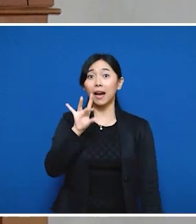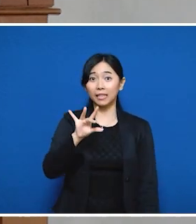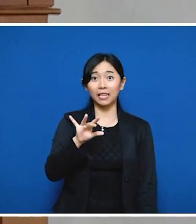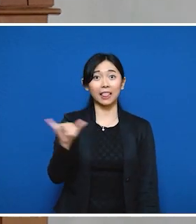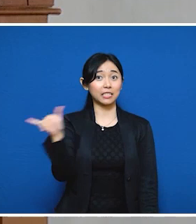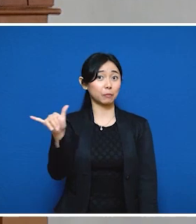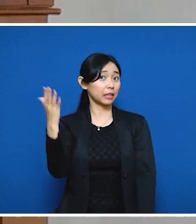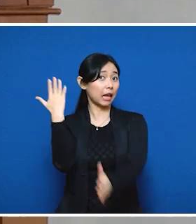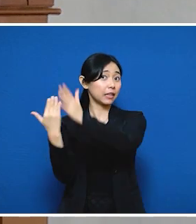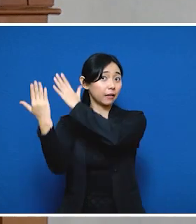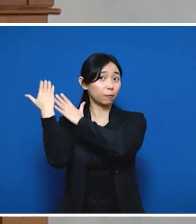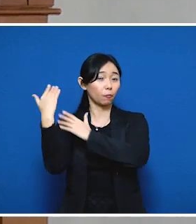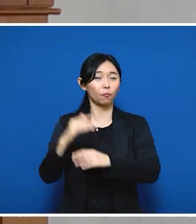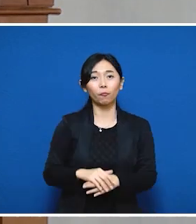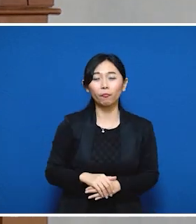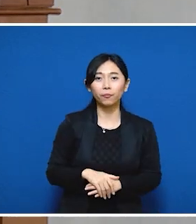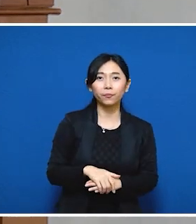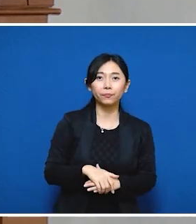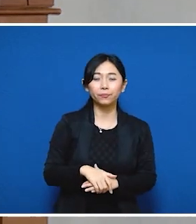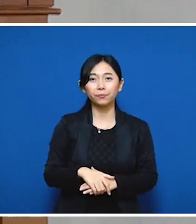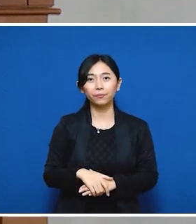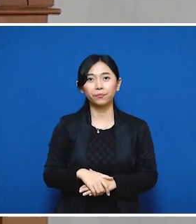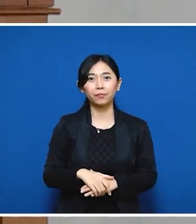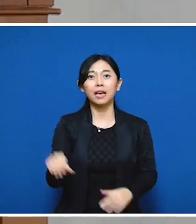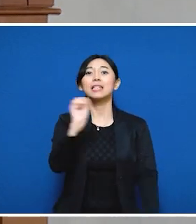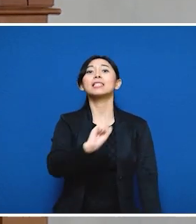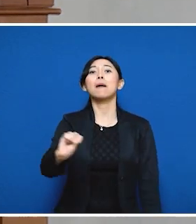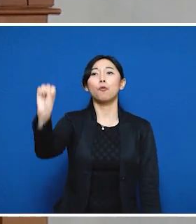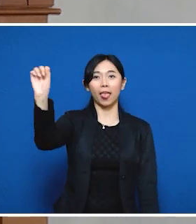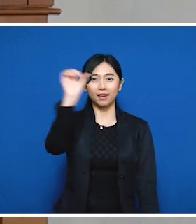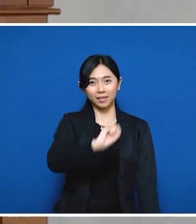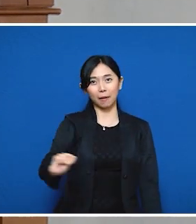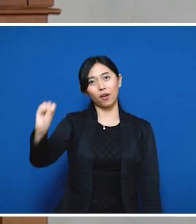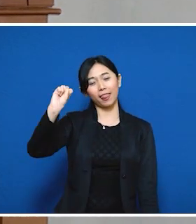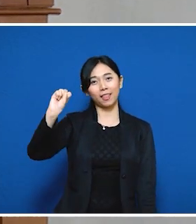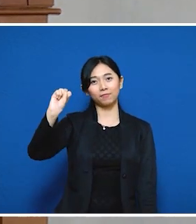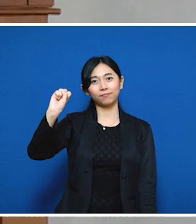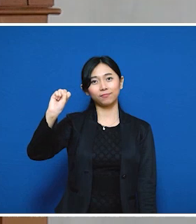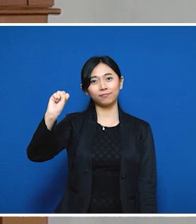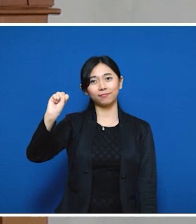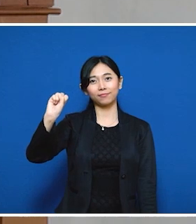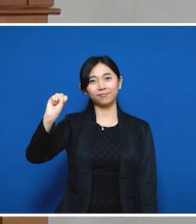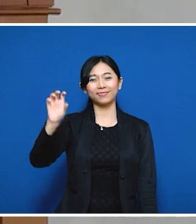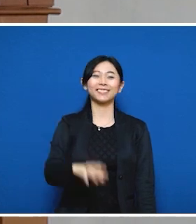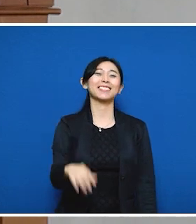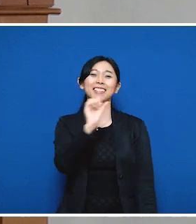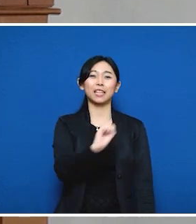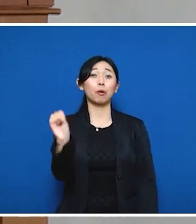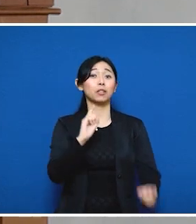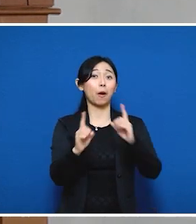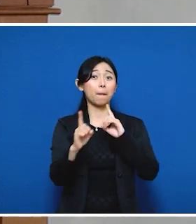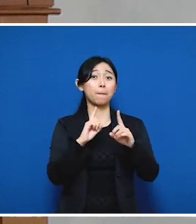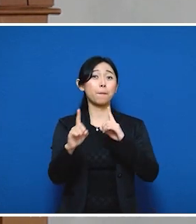seperti yang sudah-sudah, "Samuel, Samuel." Dan Samuel menjawab,